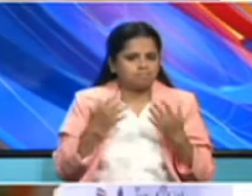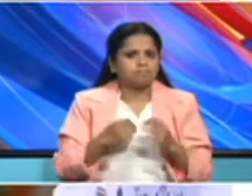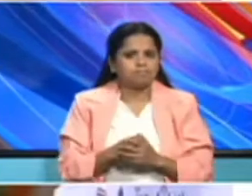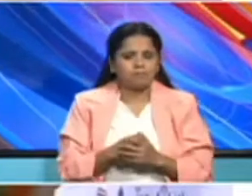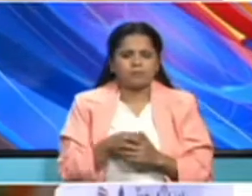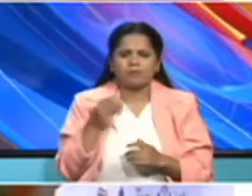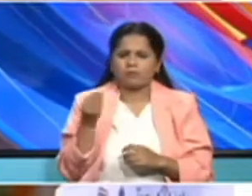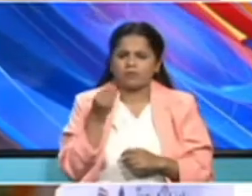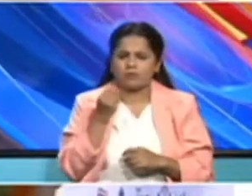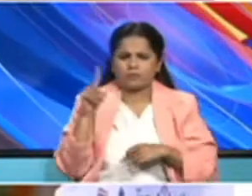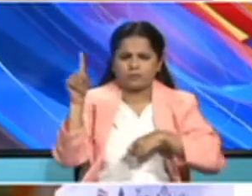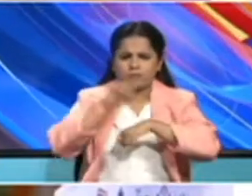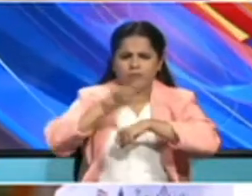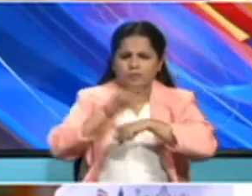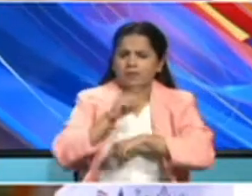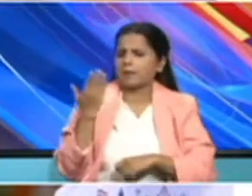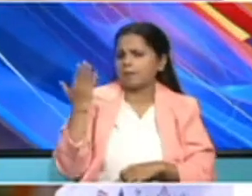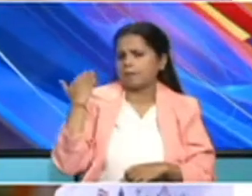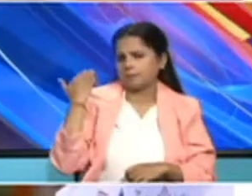अभी कुछ दिन पहले